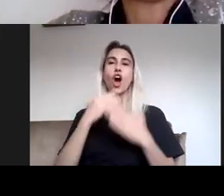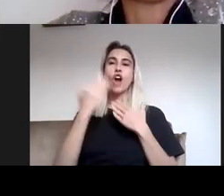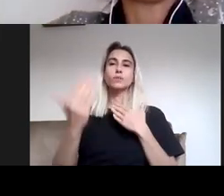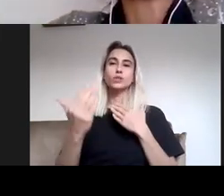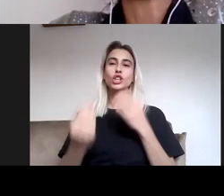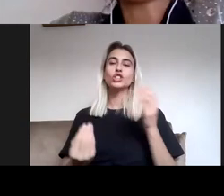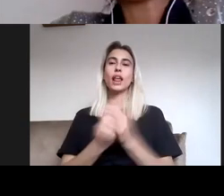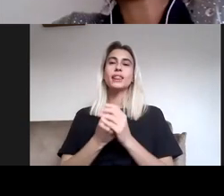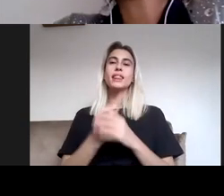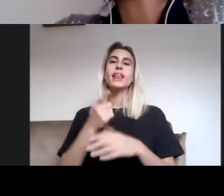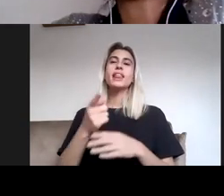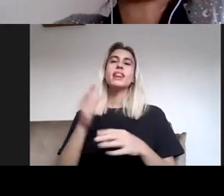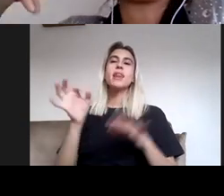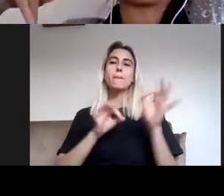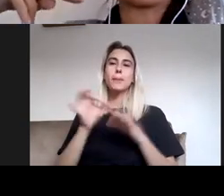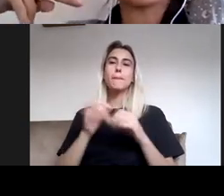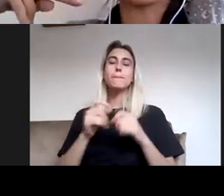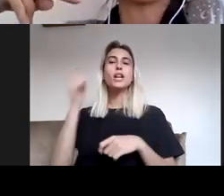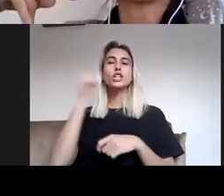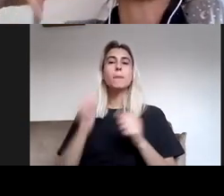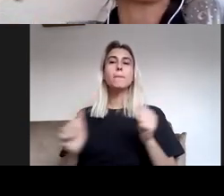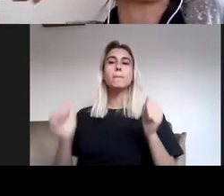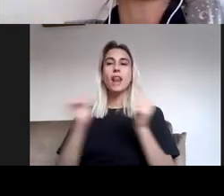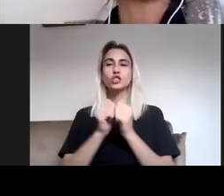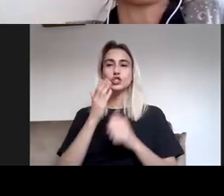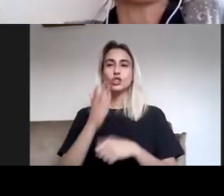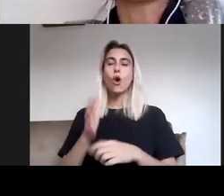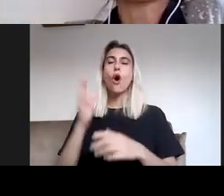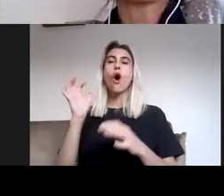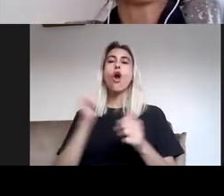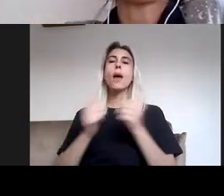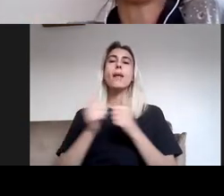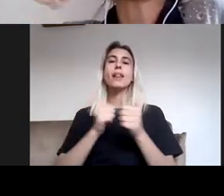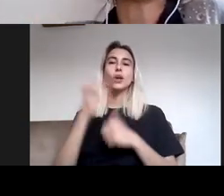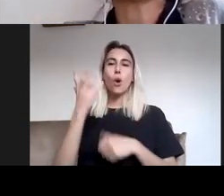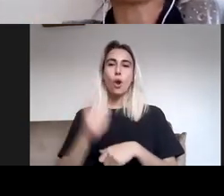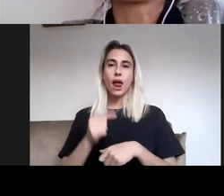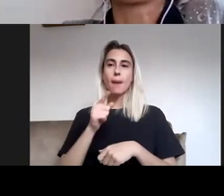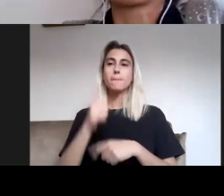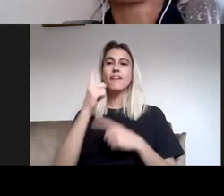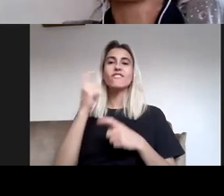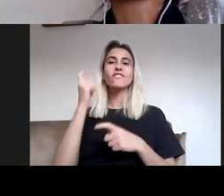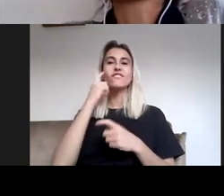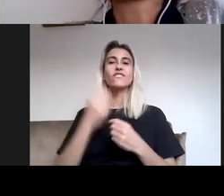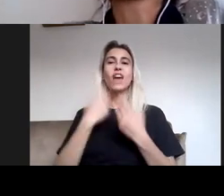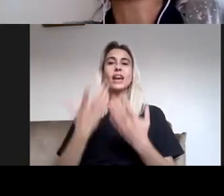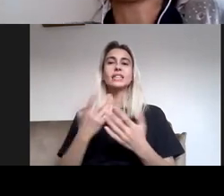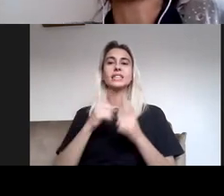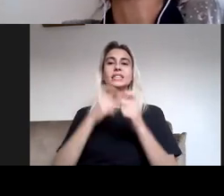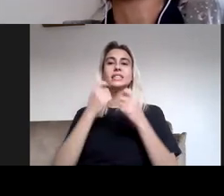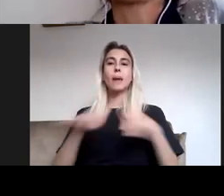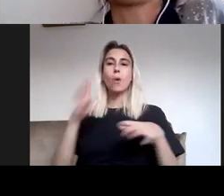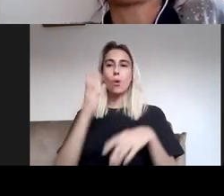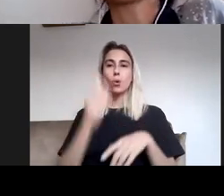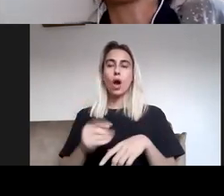çıkan bir yapı zaten. Bu da bilişimle beraber birleşince zaten otomatik olarak bir veri sistemi oluşturuyor. Akıllı şehirlerin en